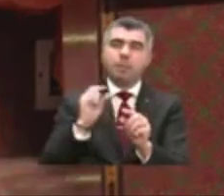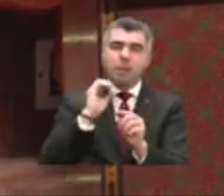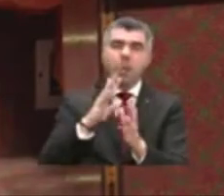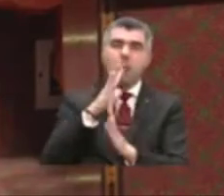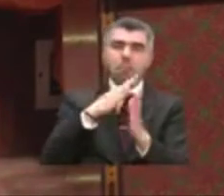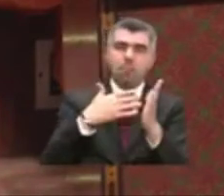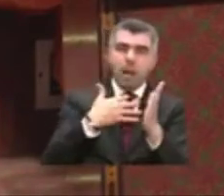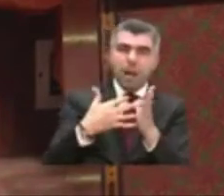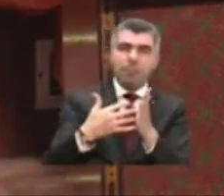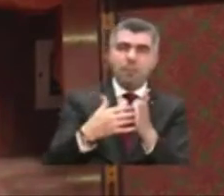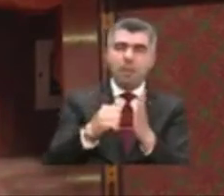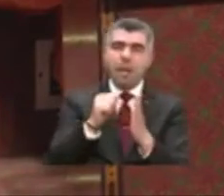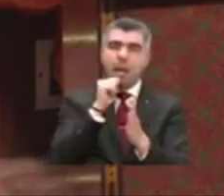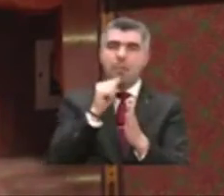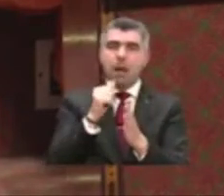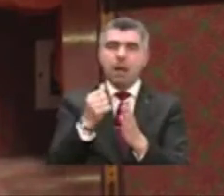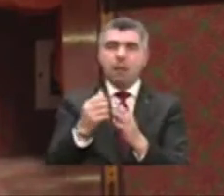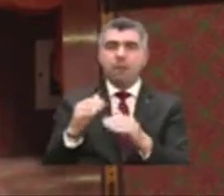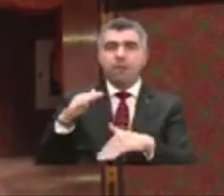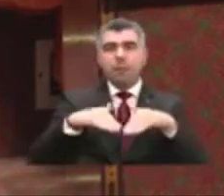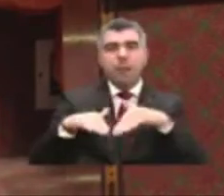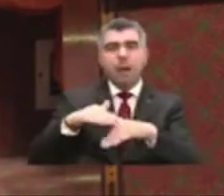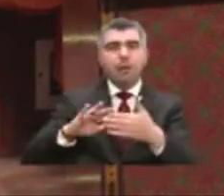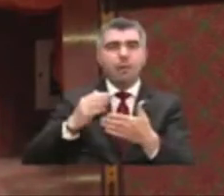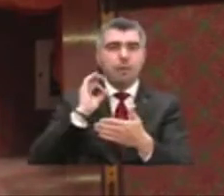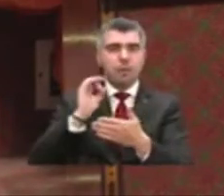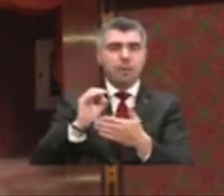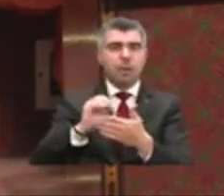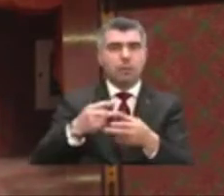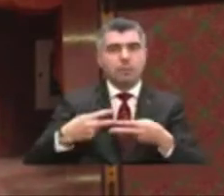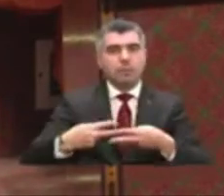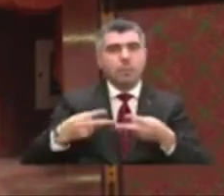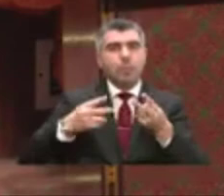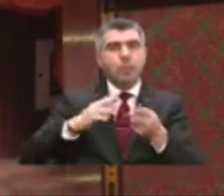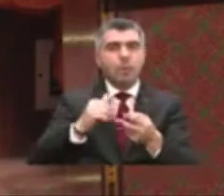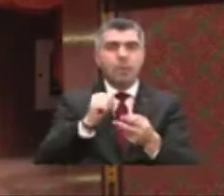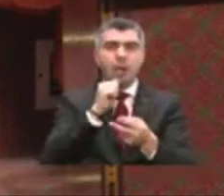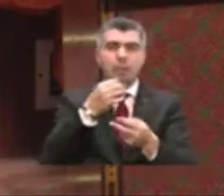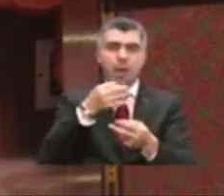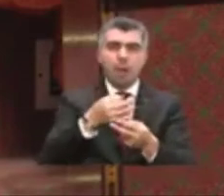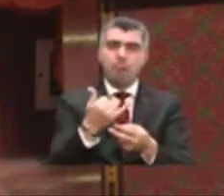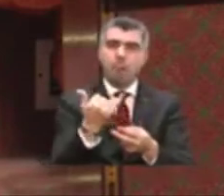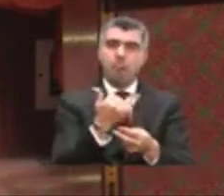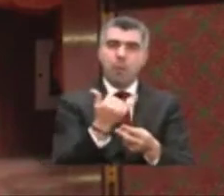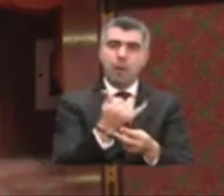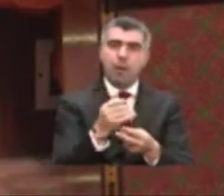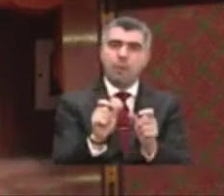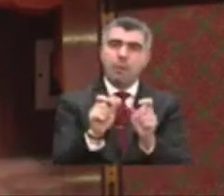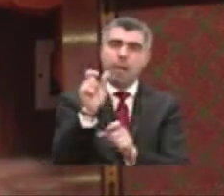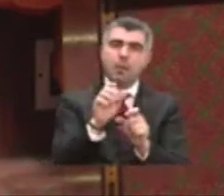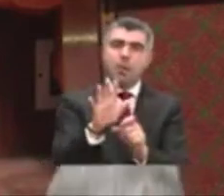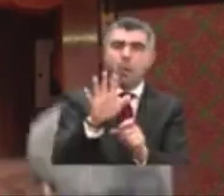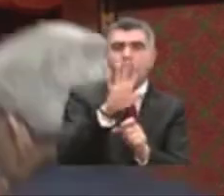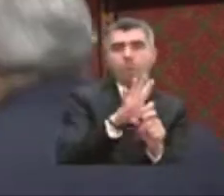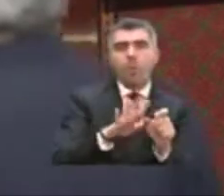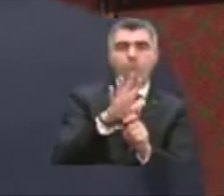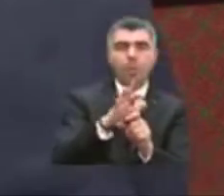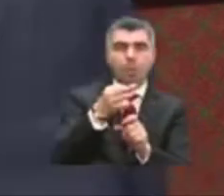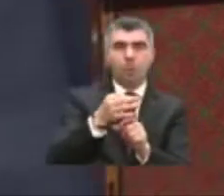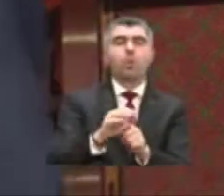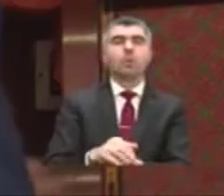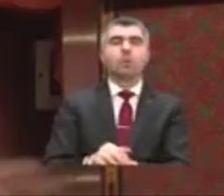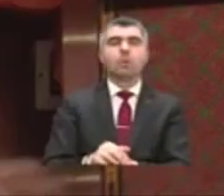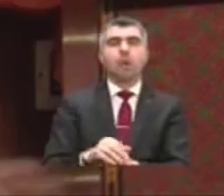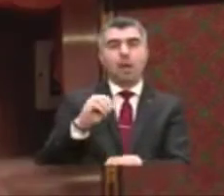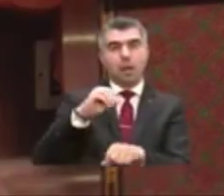ديال تحليات المياه باش نضبطوا كذلك التغذيه ديال وتوفير الماء الصالح للشرب بالنسبه للمواطنات والمواطنين،